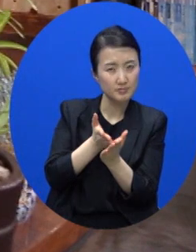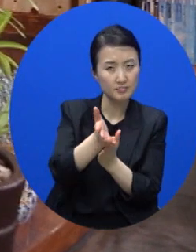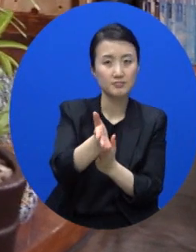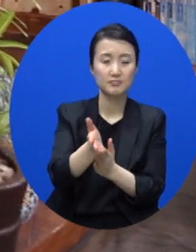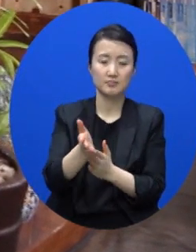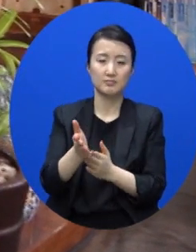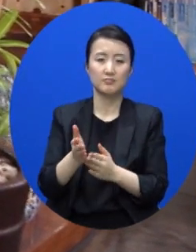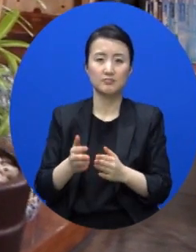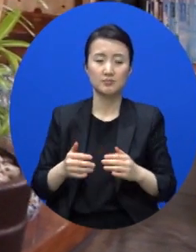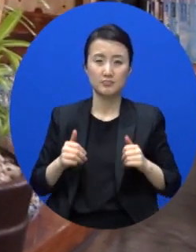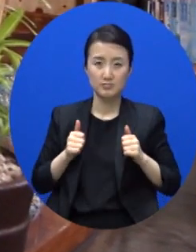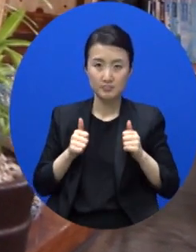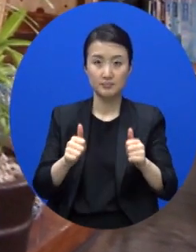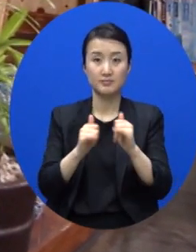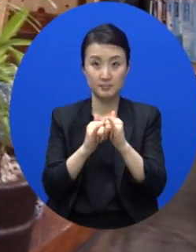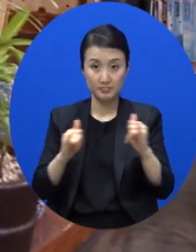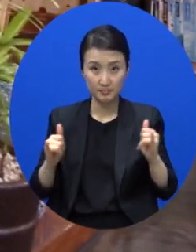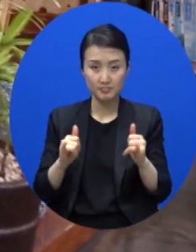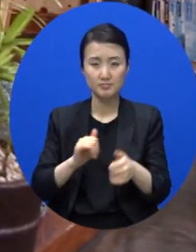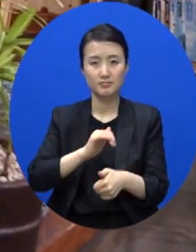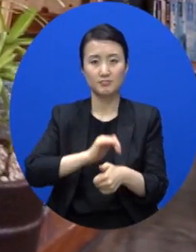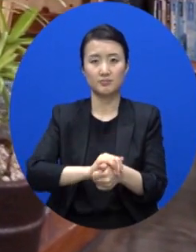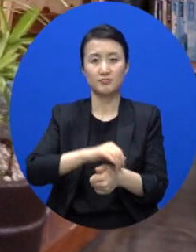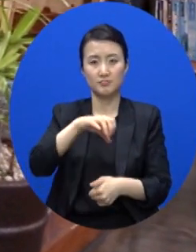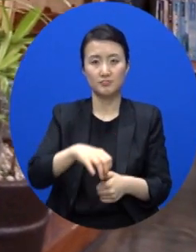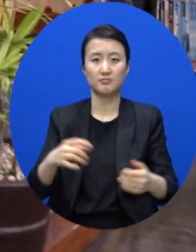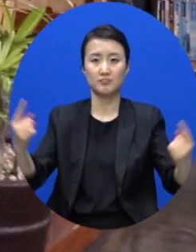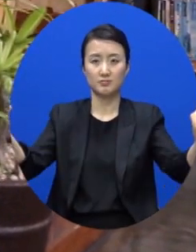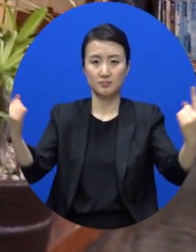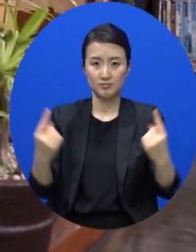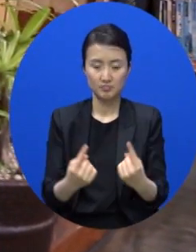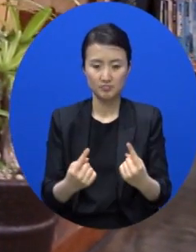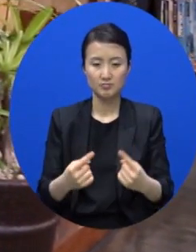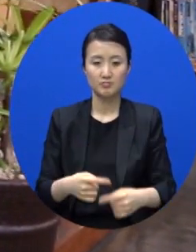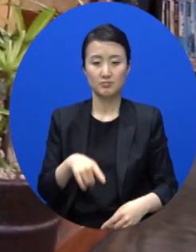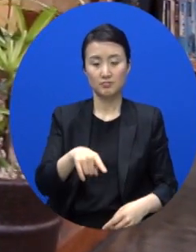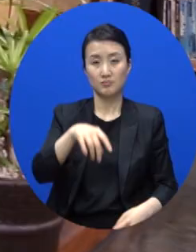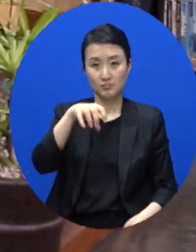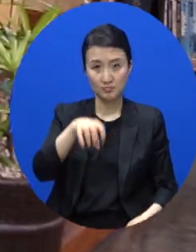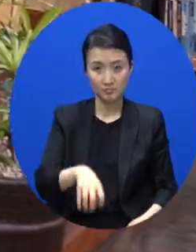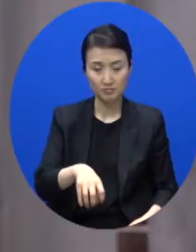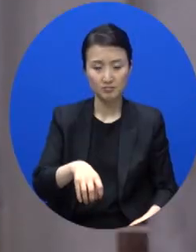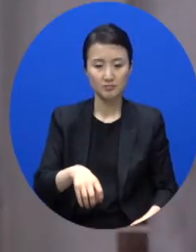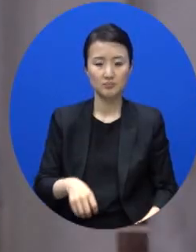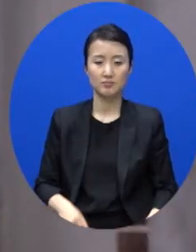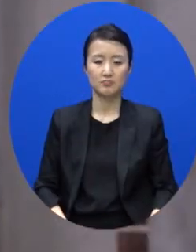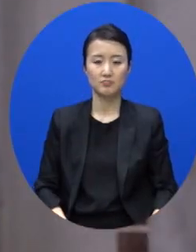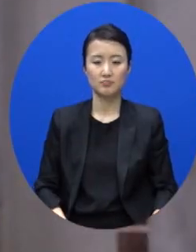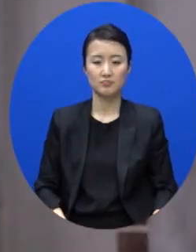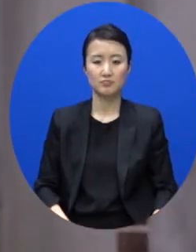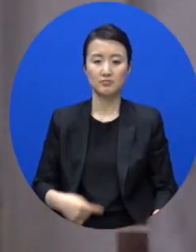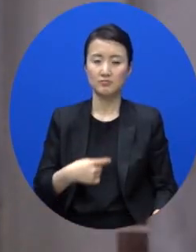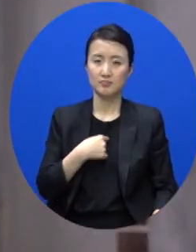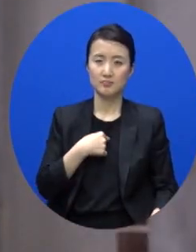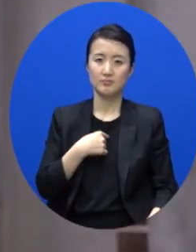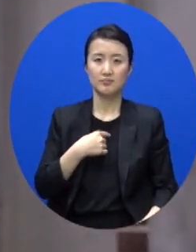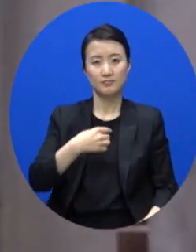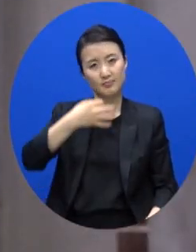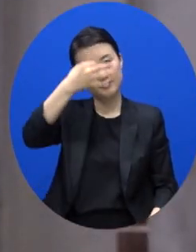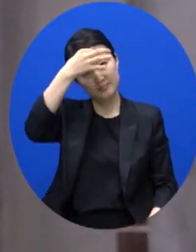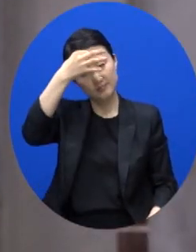인재들이 경주에 와서 그 만파식적의 본고장에 와서 나의